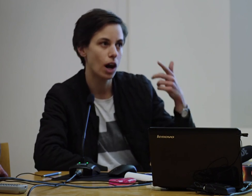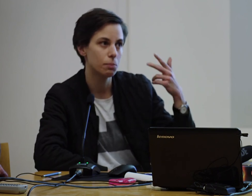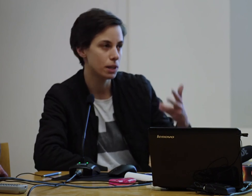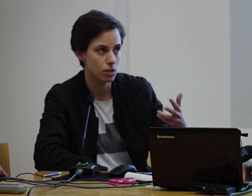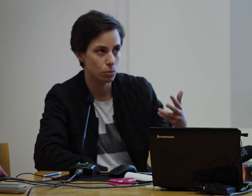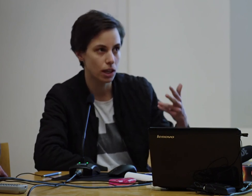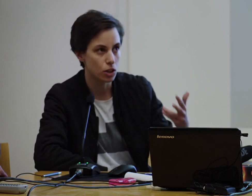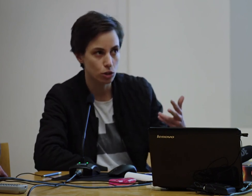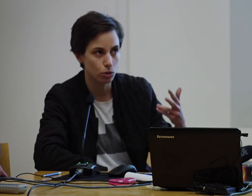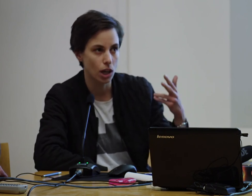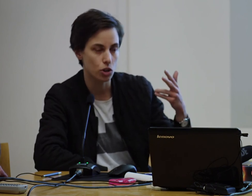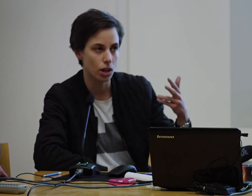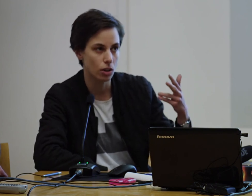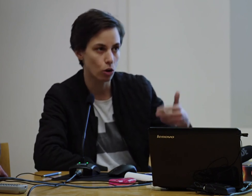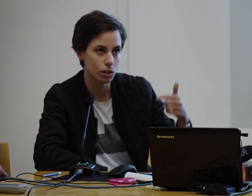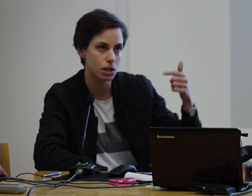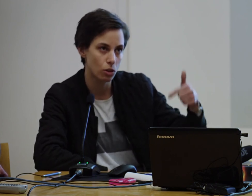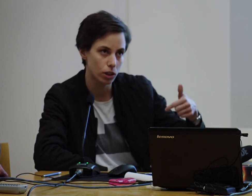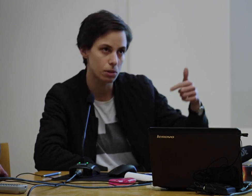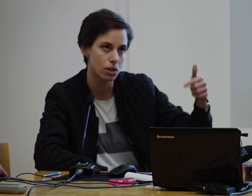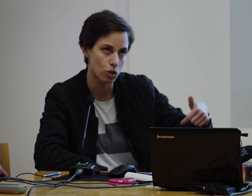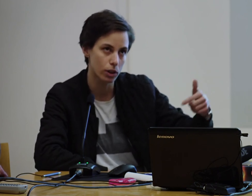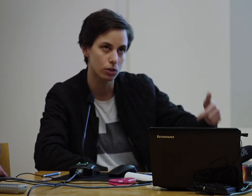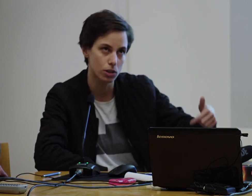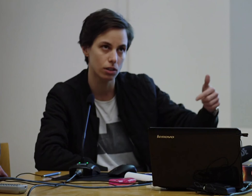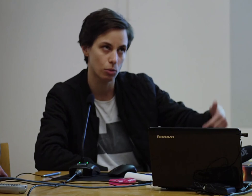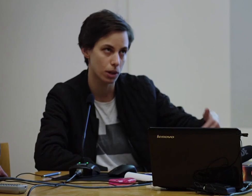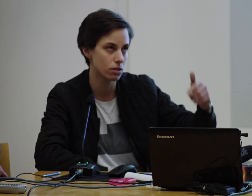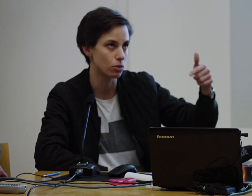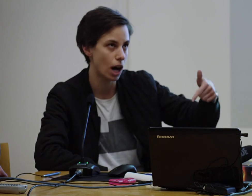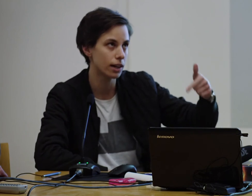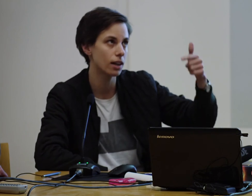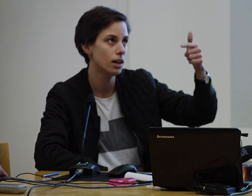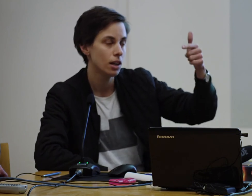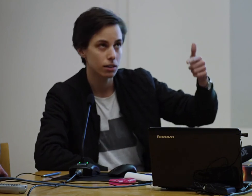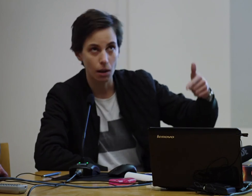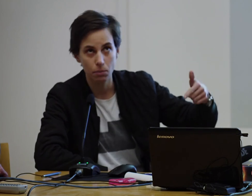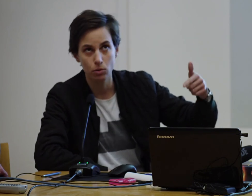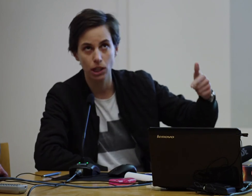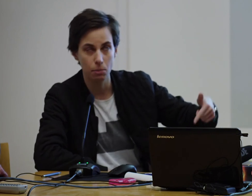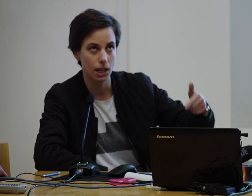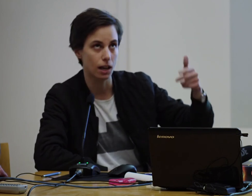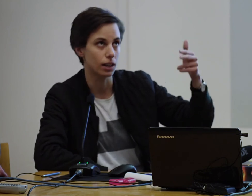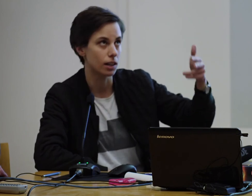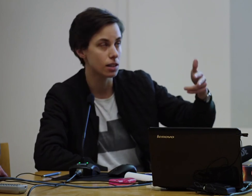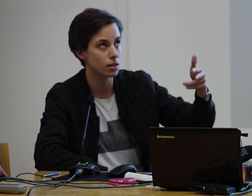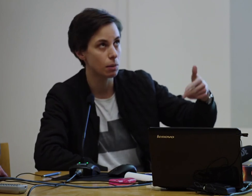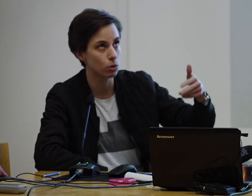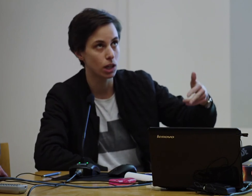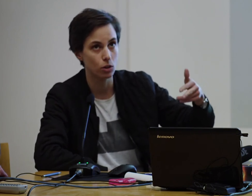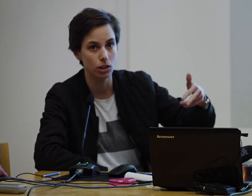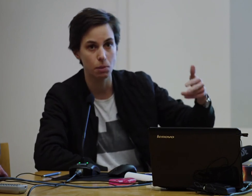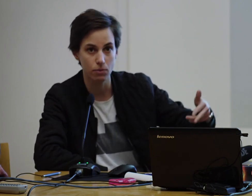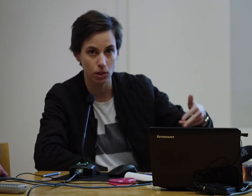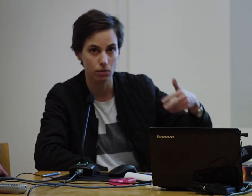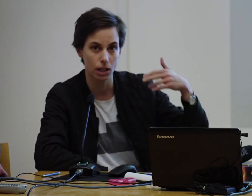audio, aj písomné inštruktáže, koľkými schodami sa človek dostane do priestoru, aké tam sú chemikálie. Chceli sme, aby